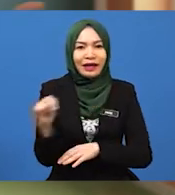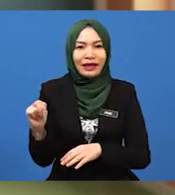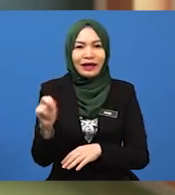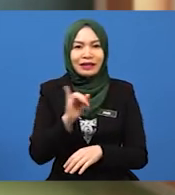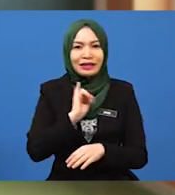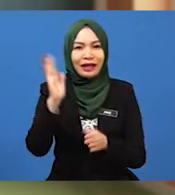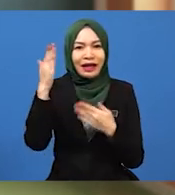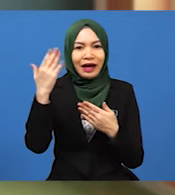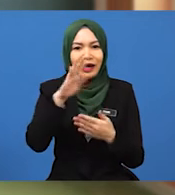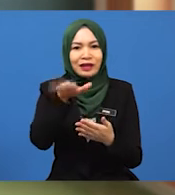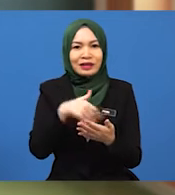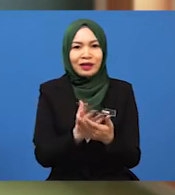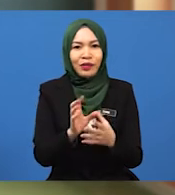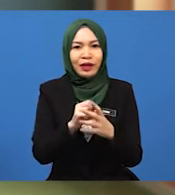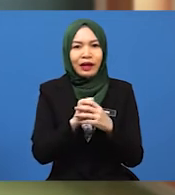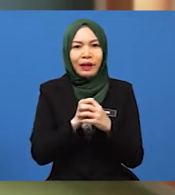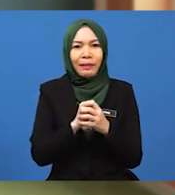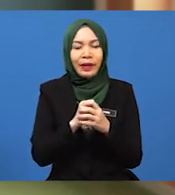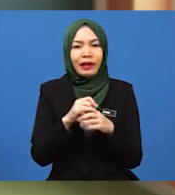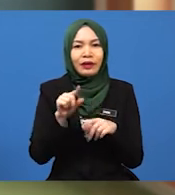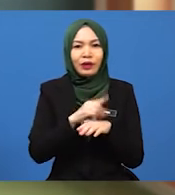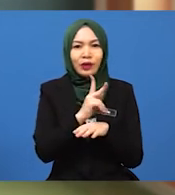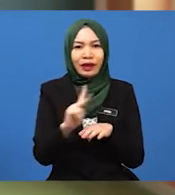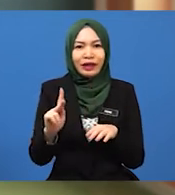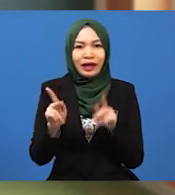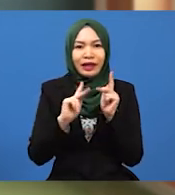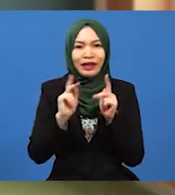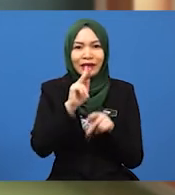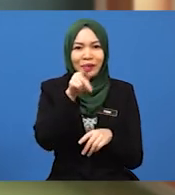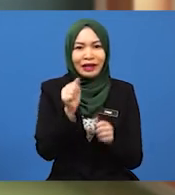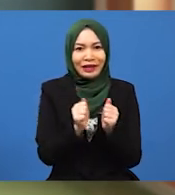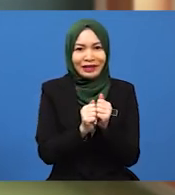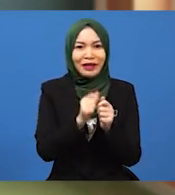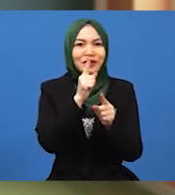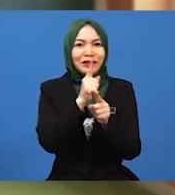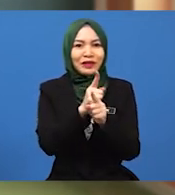kamu juga dapat menggunakan kata perintah dengan betul.